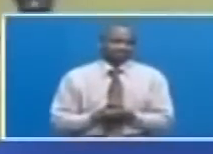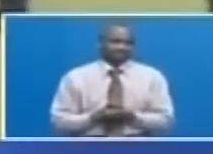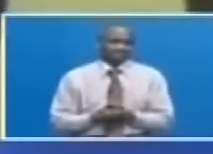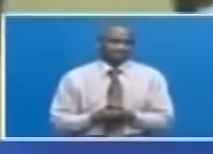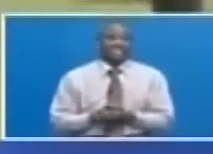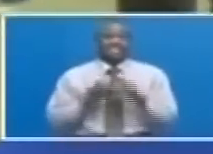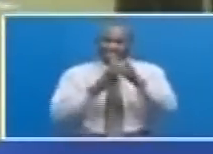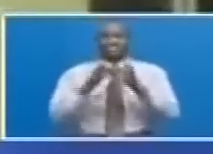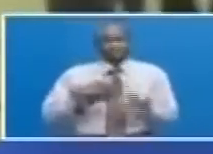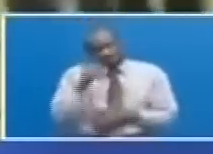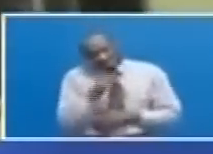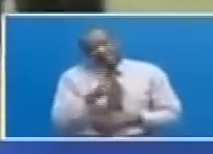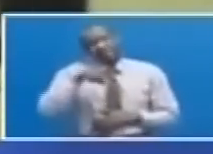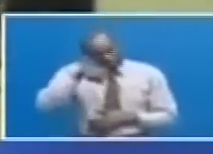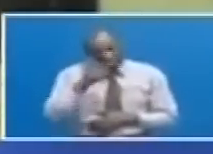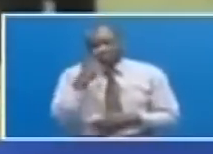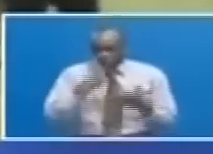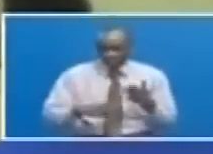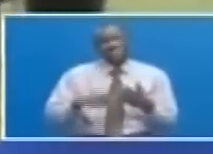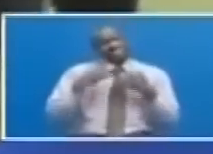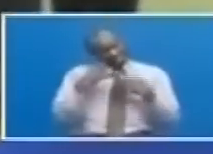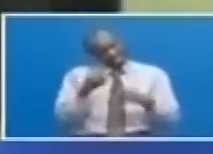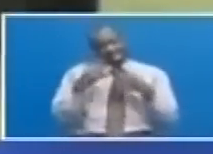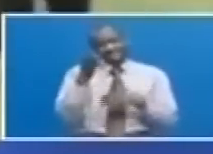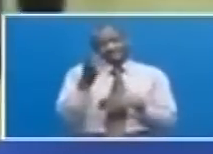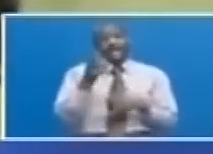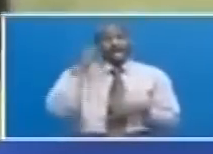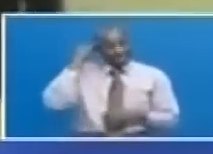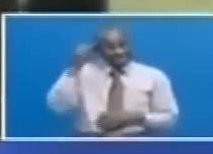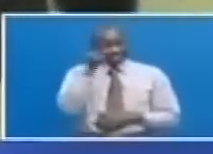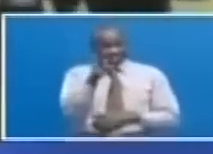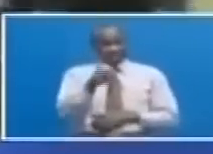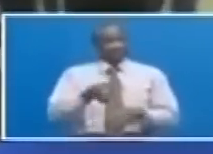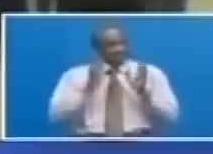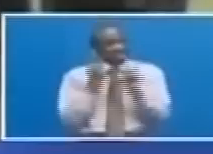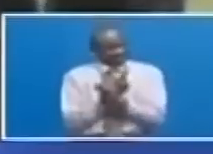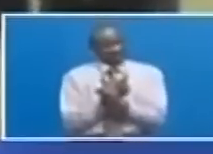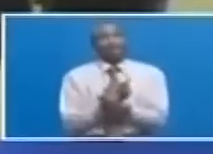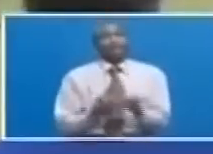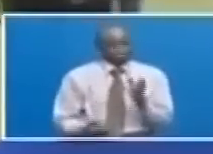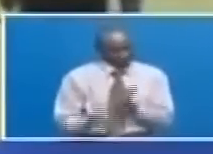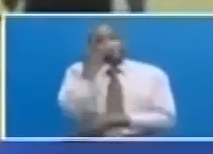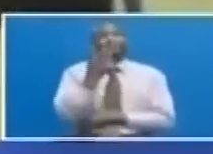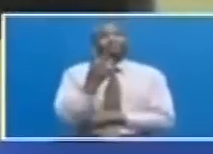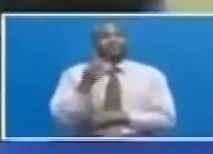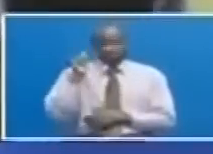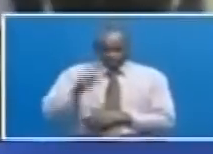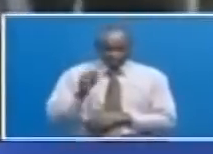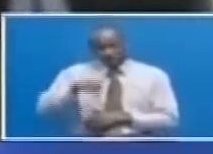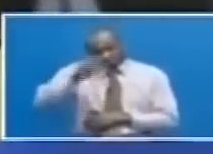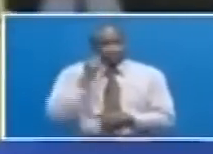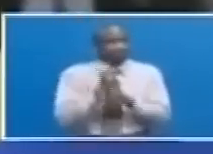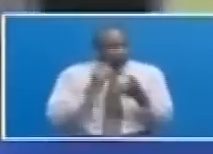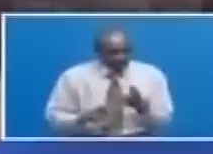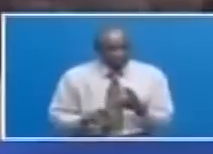Viongozi na wazee walipiga bongo bila mafanikio ndo wazo hili la kutumia mbinu mbadala, mbinu ya kuwafanyia tambiko